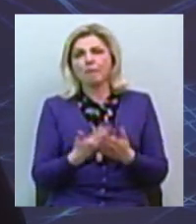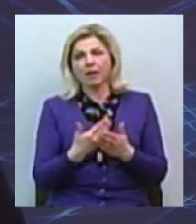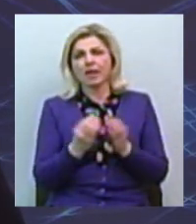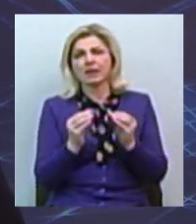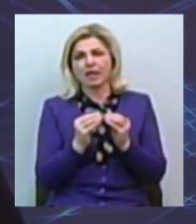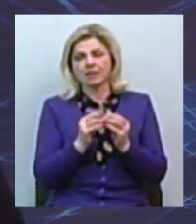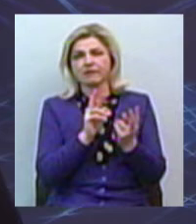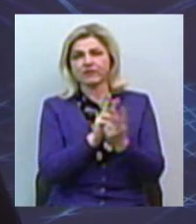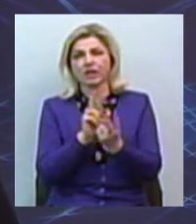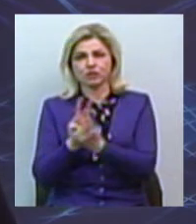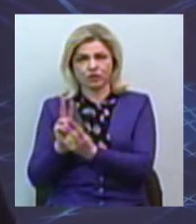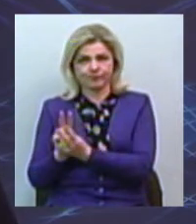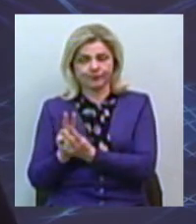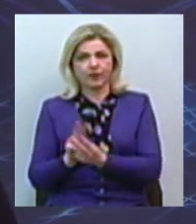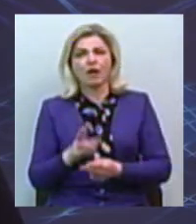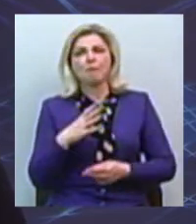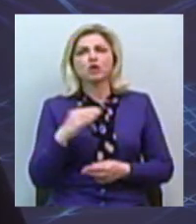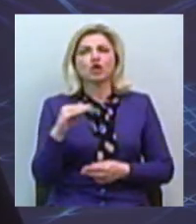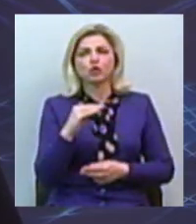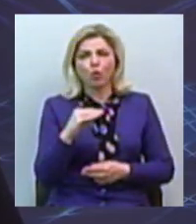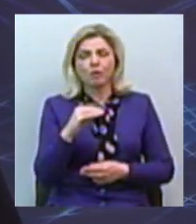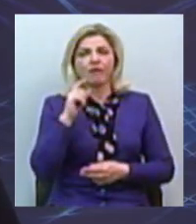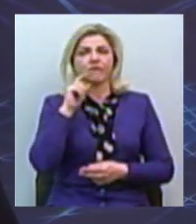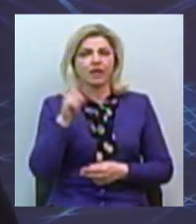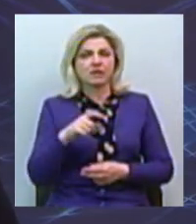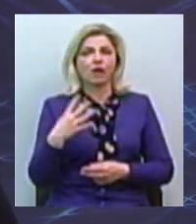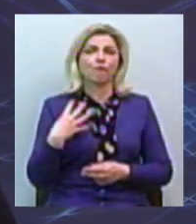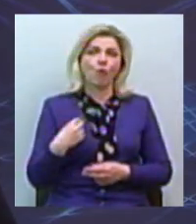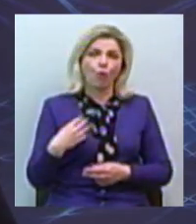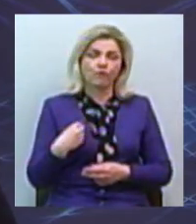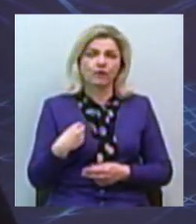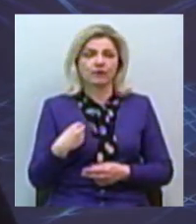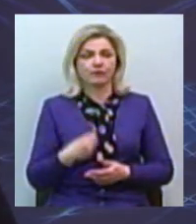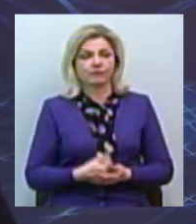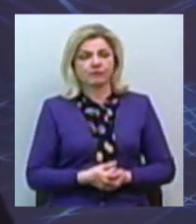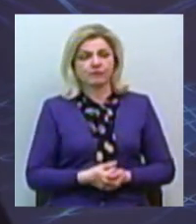на регіональному рівні. Ми були у Житомирі, у Вінниці, у Львові, у